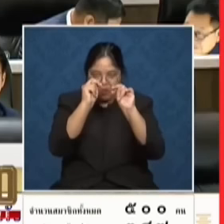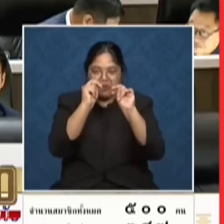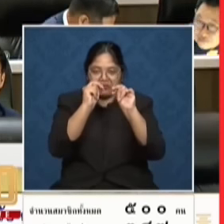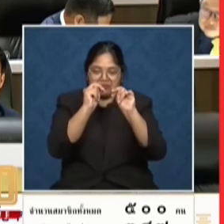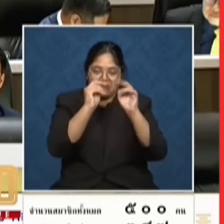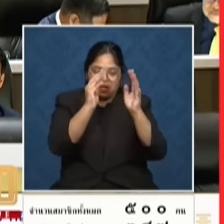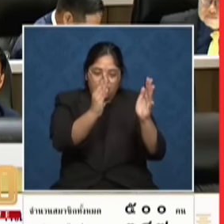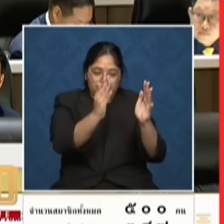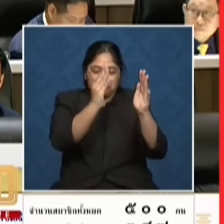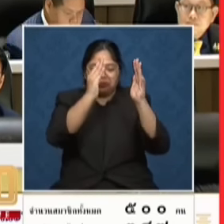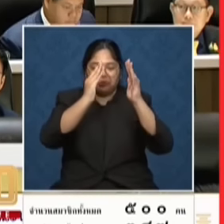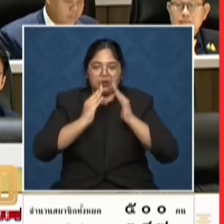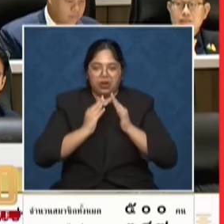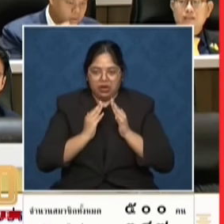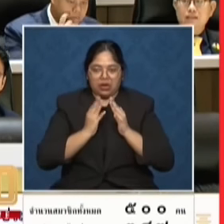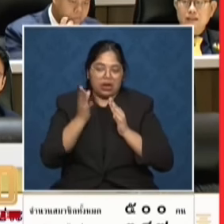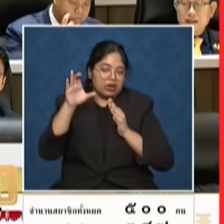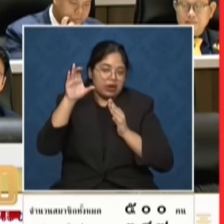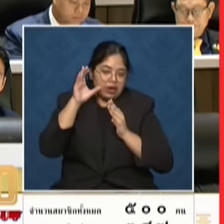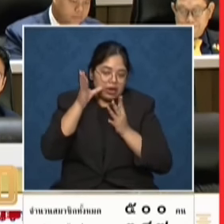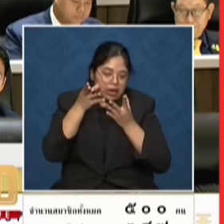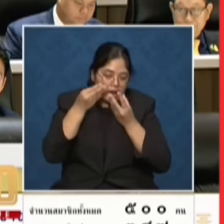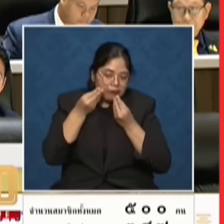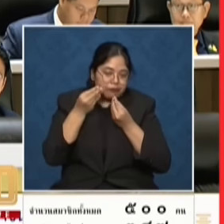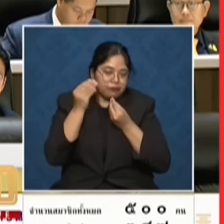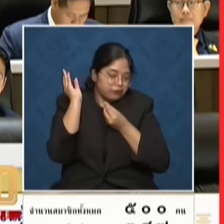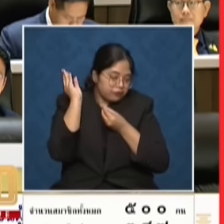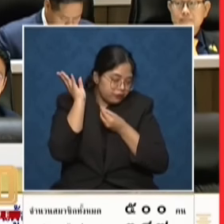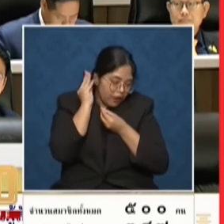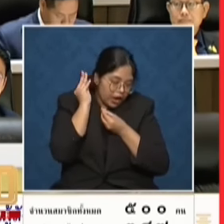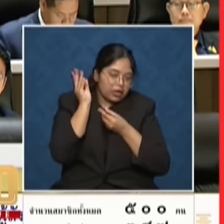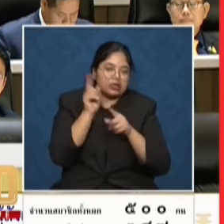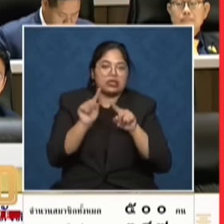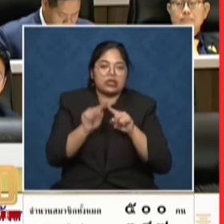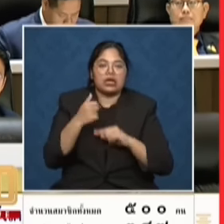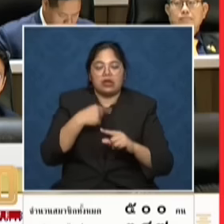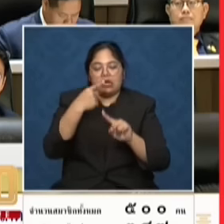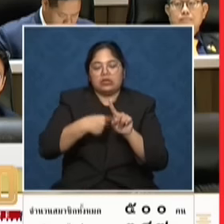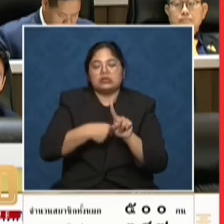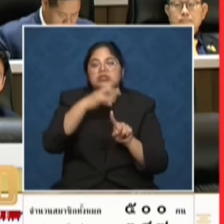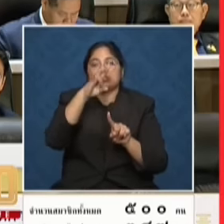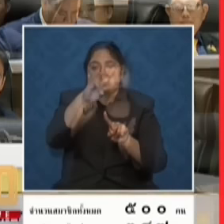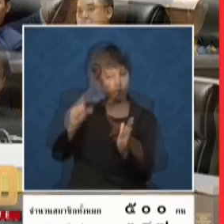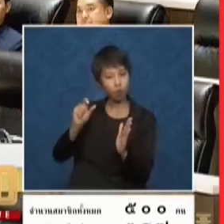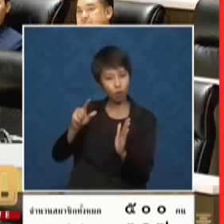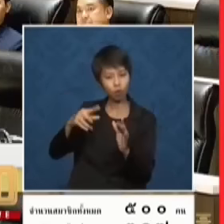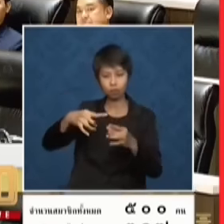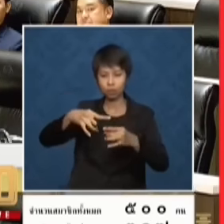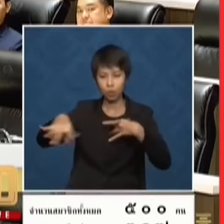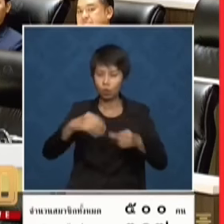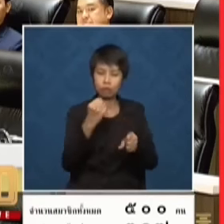ม่มี แต่มานั่งนึกอีกทีนะคนจะไปเขาไม่ได้พูดในรอบนี ้คนที่พูดเขาไม่ได้ไป ใ